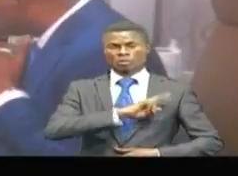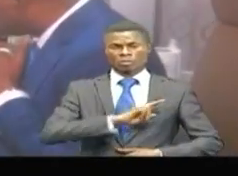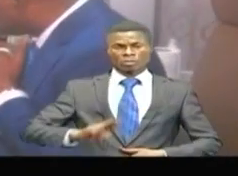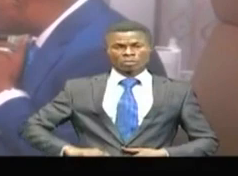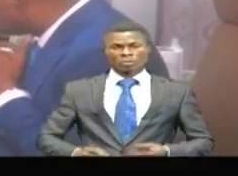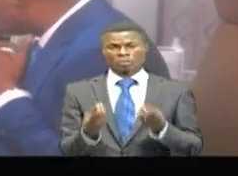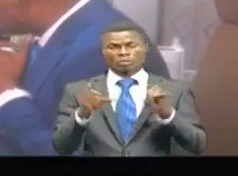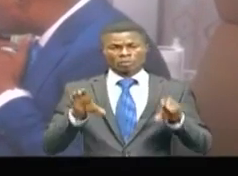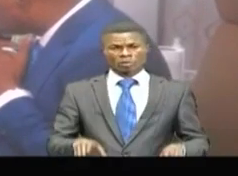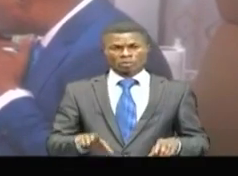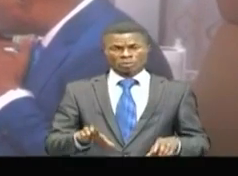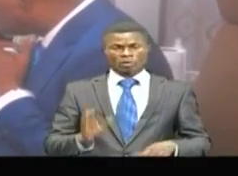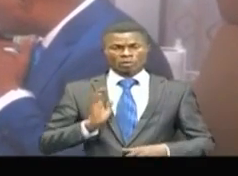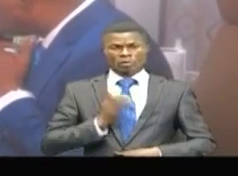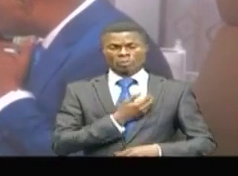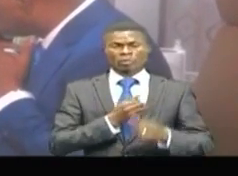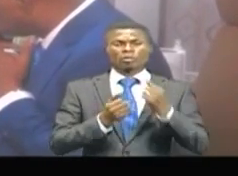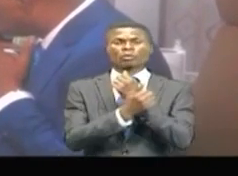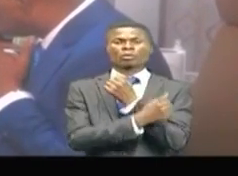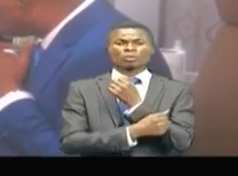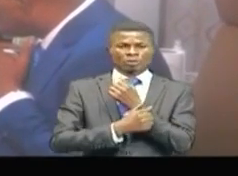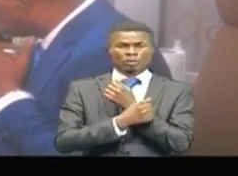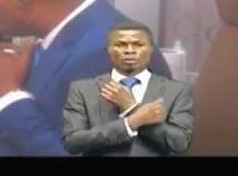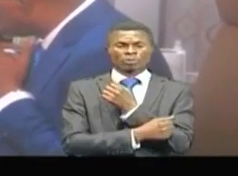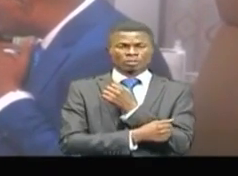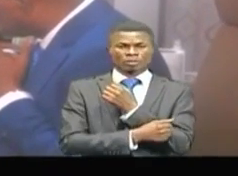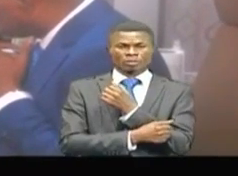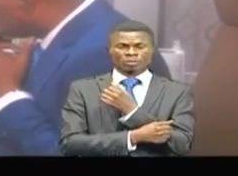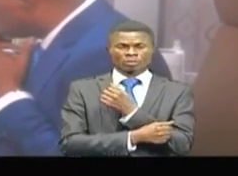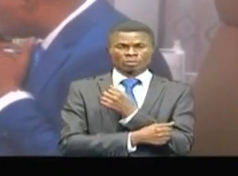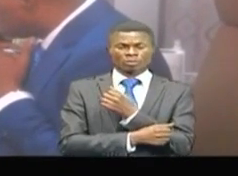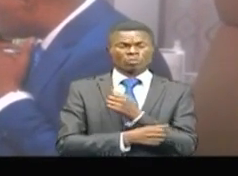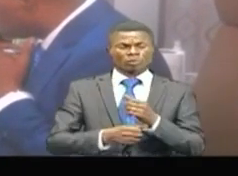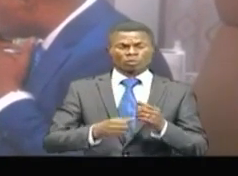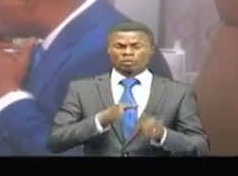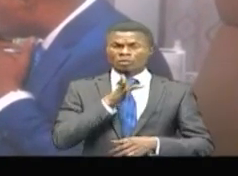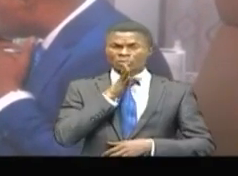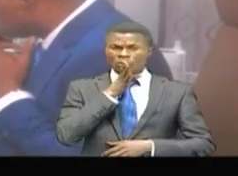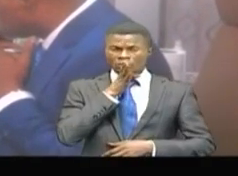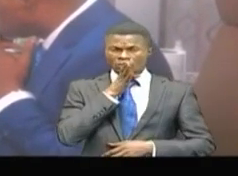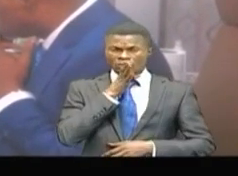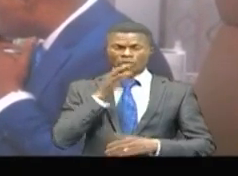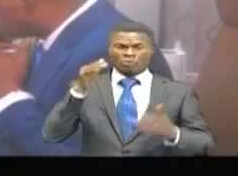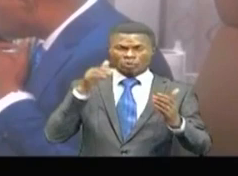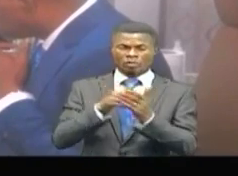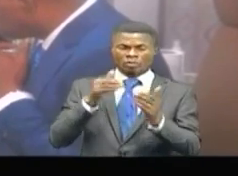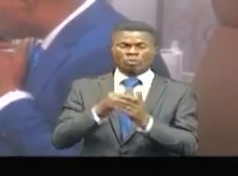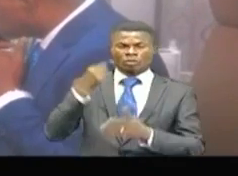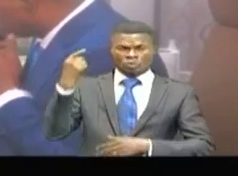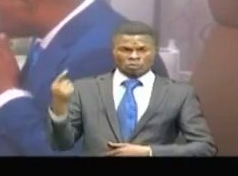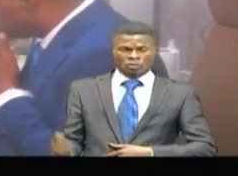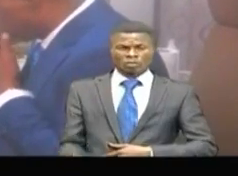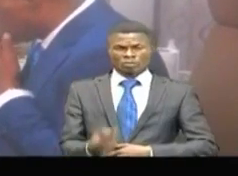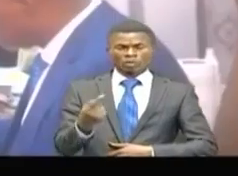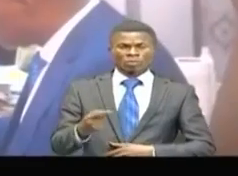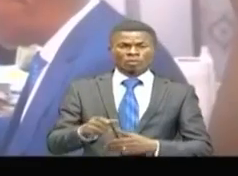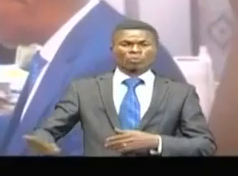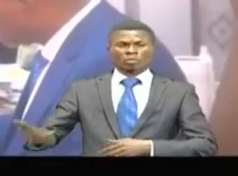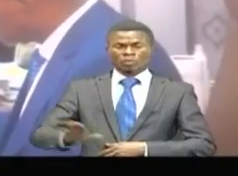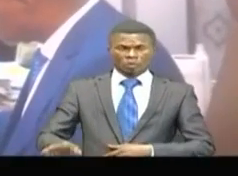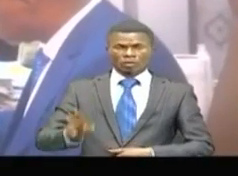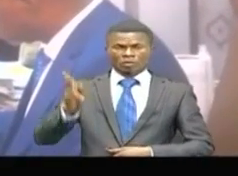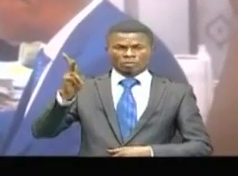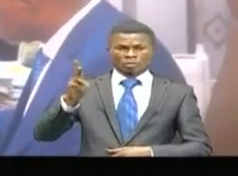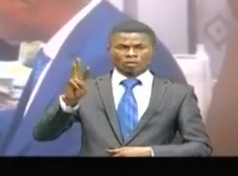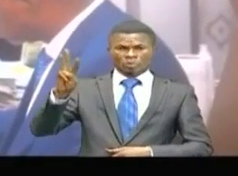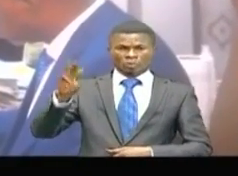du Congo, notre pays. La persistance d'atrocités perpétrées en territoire de Kwamout,